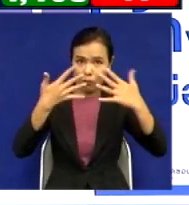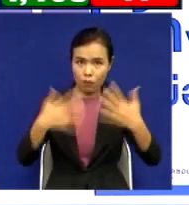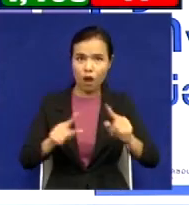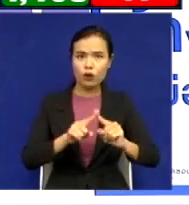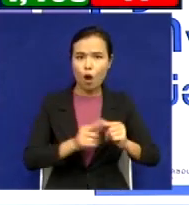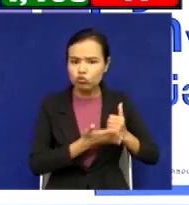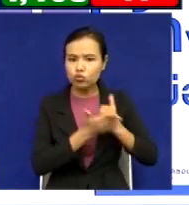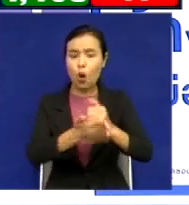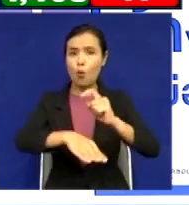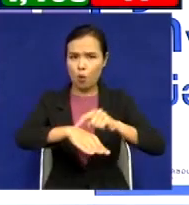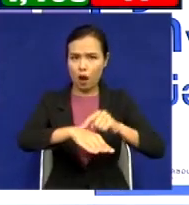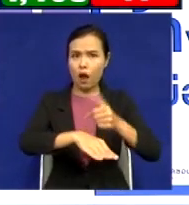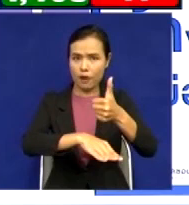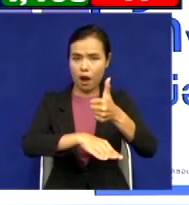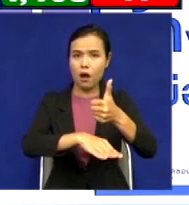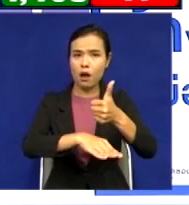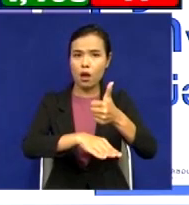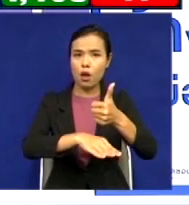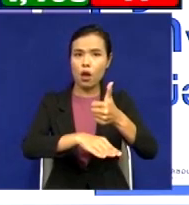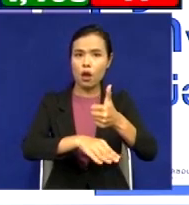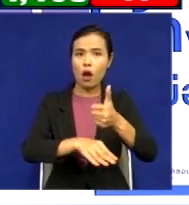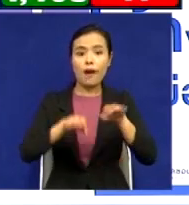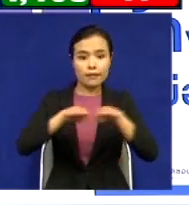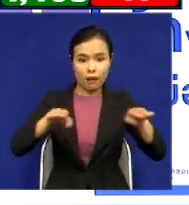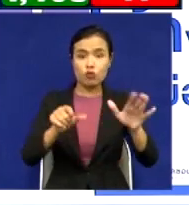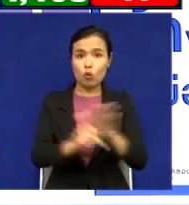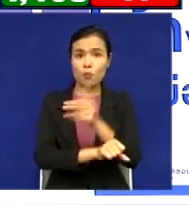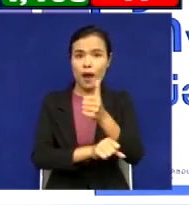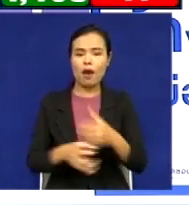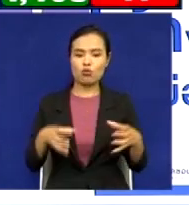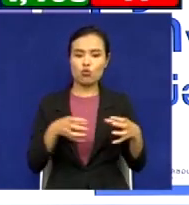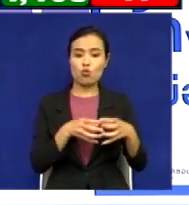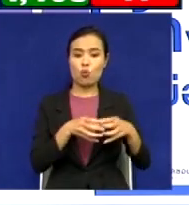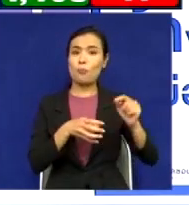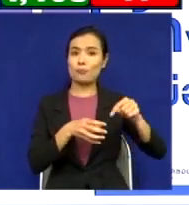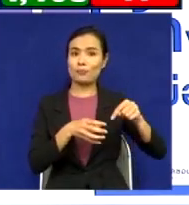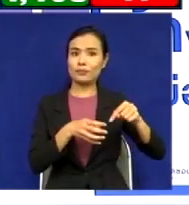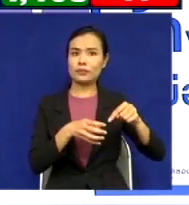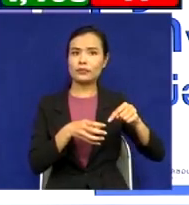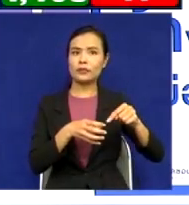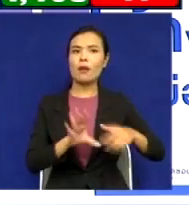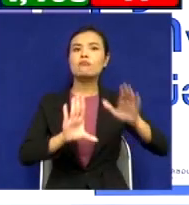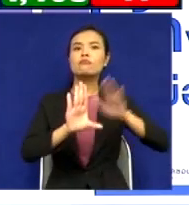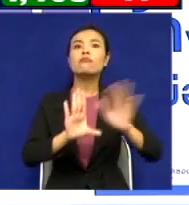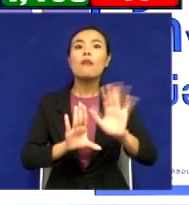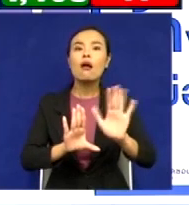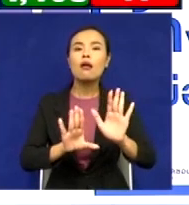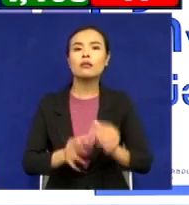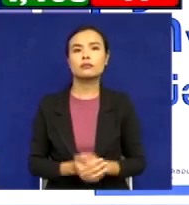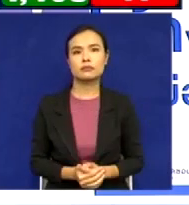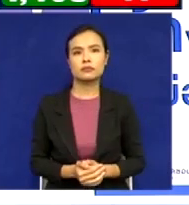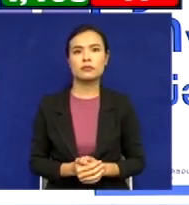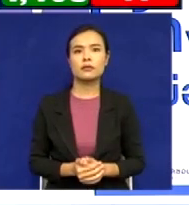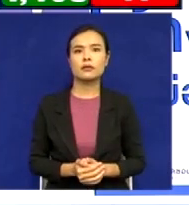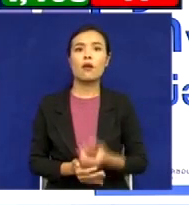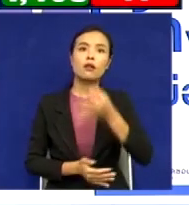าเนี่ยก็จะดูให้ถ้าครบหลักเกณฑ์ส่วนอีกกลุ่มนึงนะครับซึ่งไม่จำเป็นต้องมาขึ้นทะเบียนแต่เป็นผู้ประกอบ